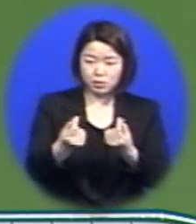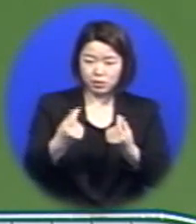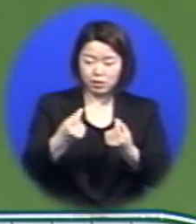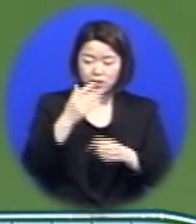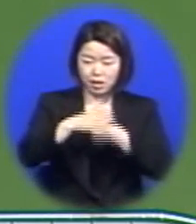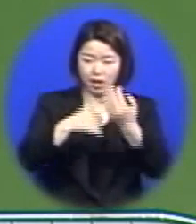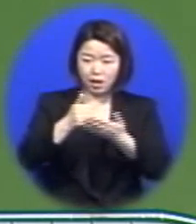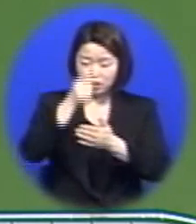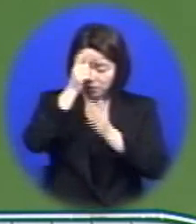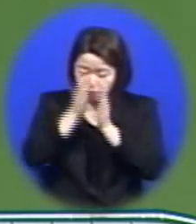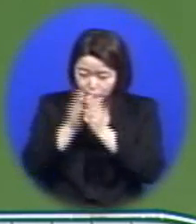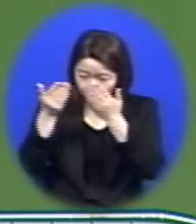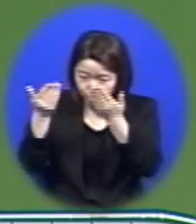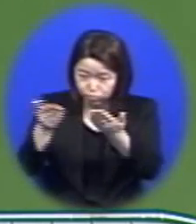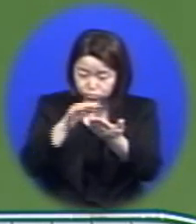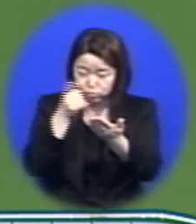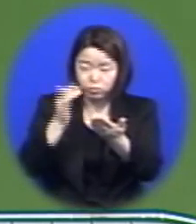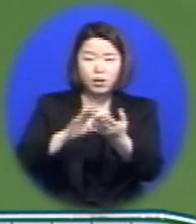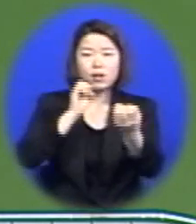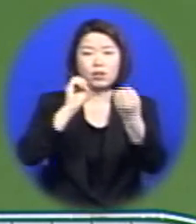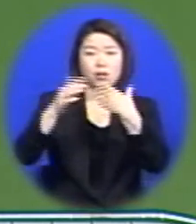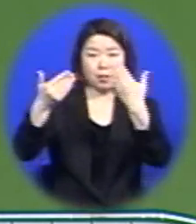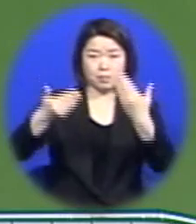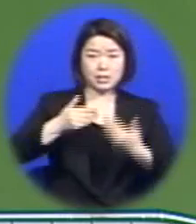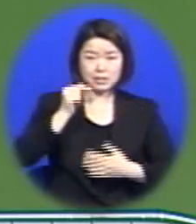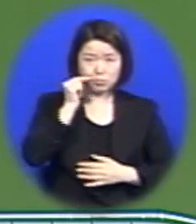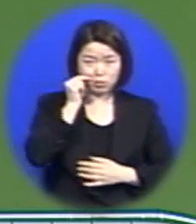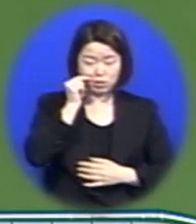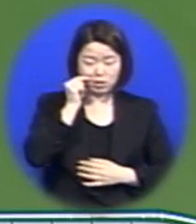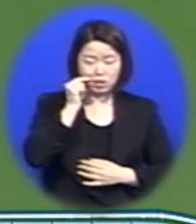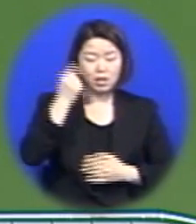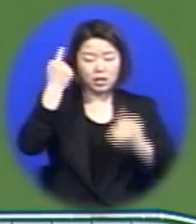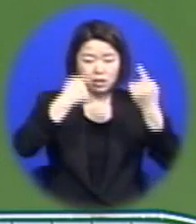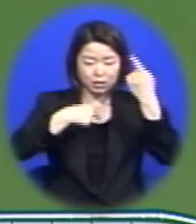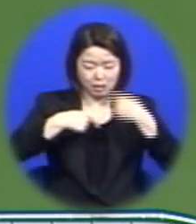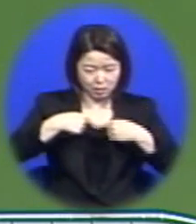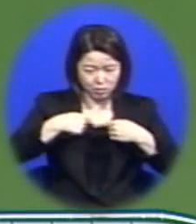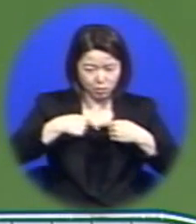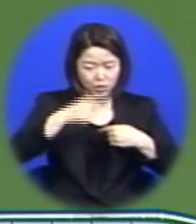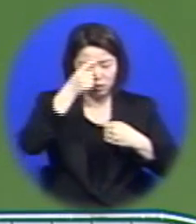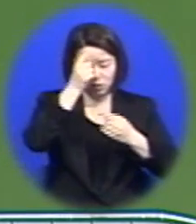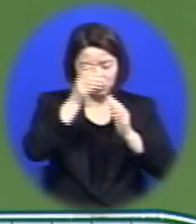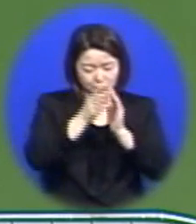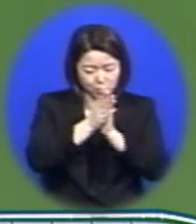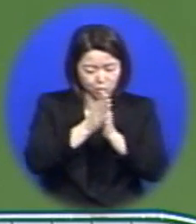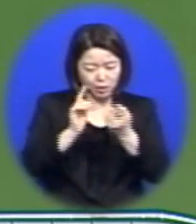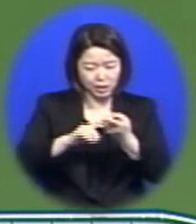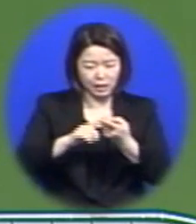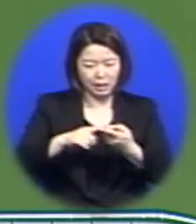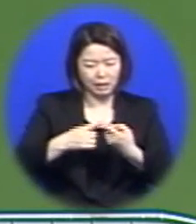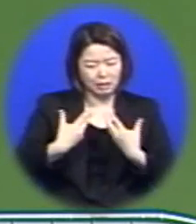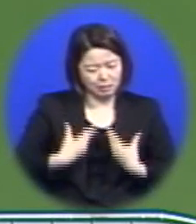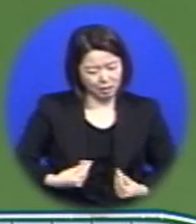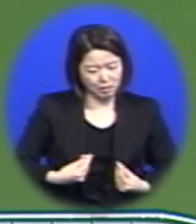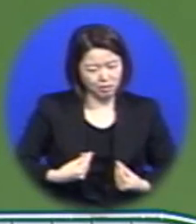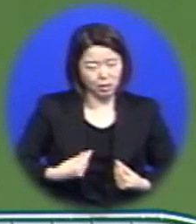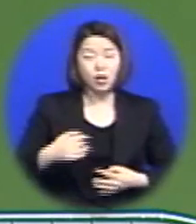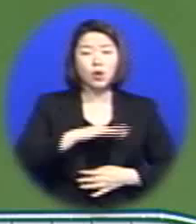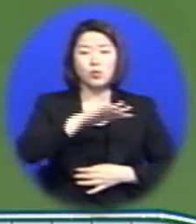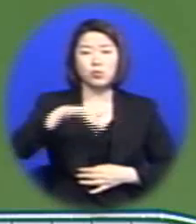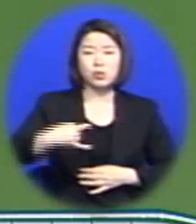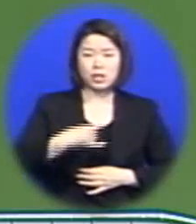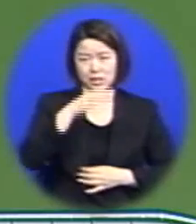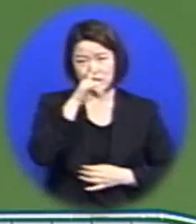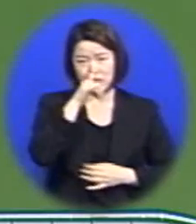기도했는데 응답받지 못했던 기도에 대한 좌절과 상처가 우리에게 있어서